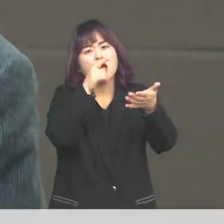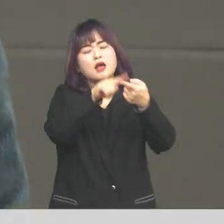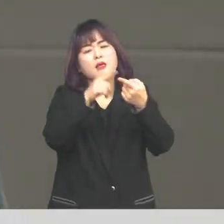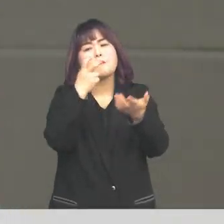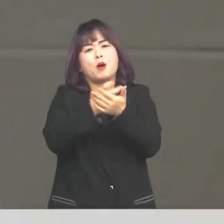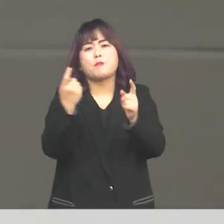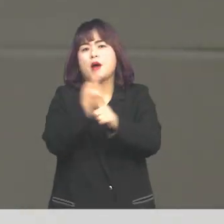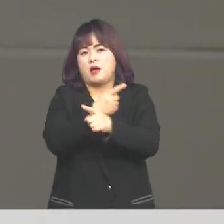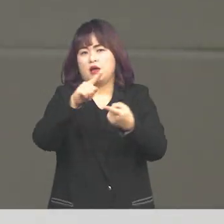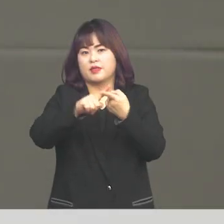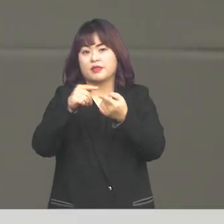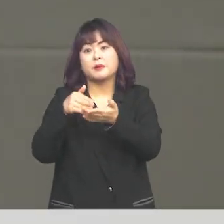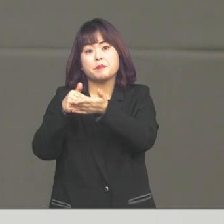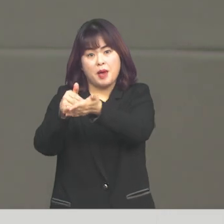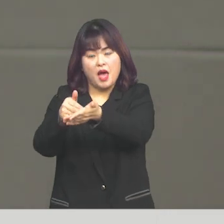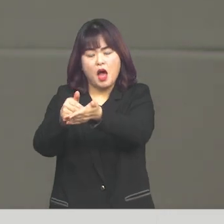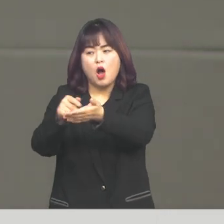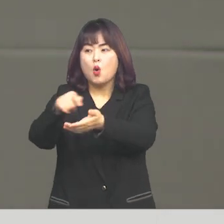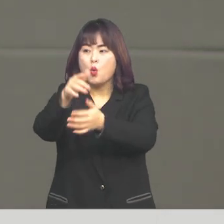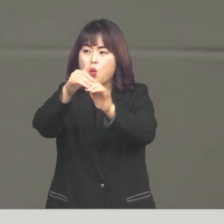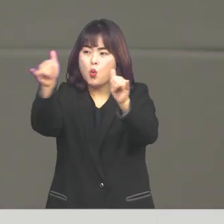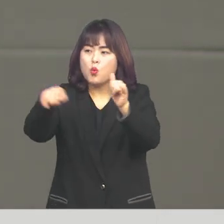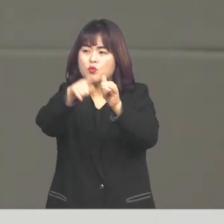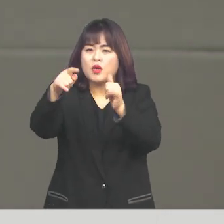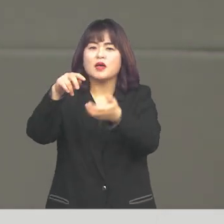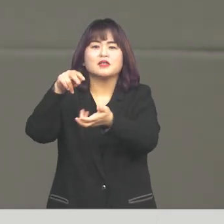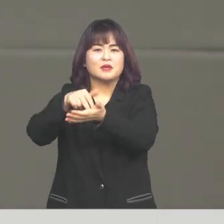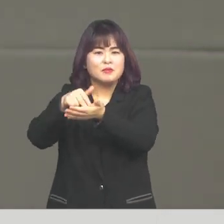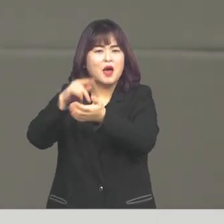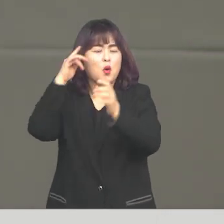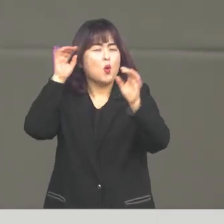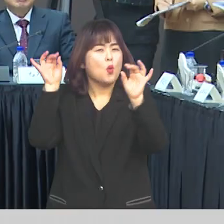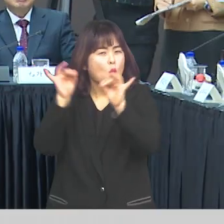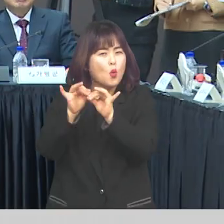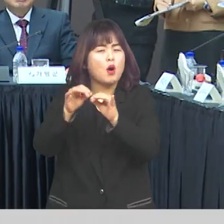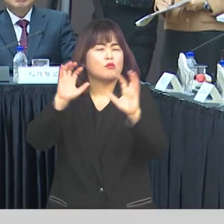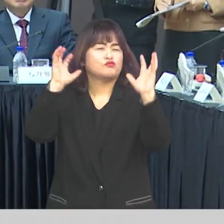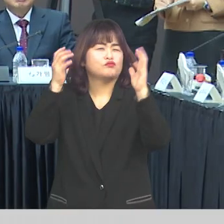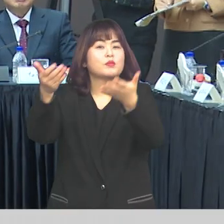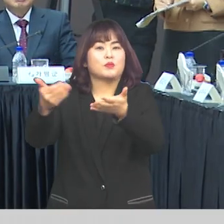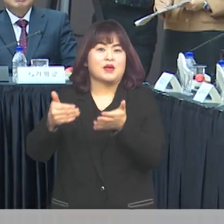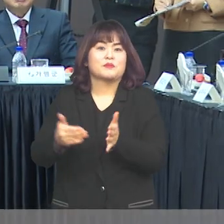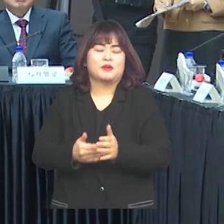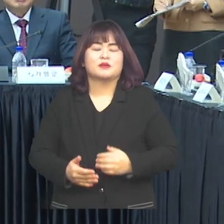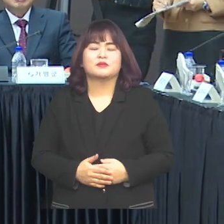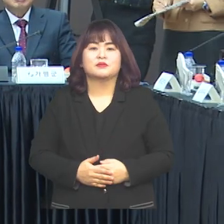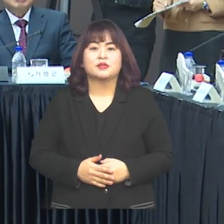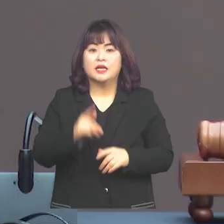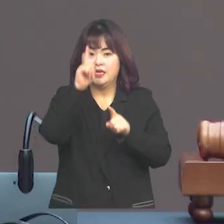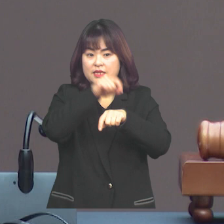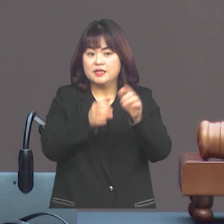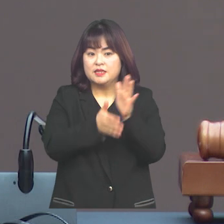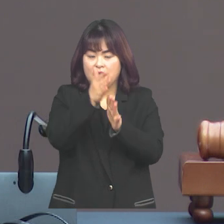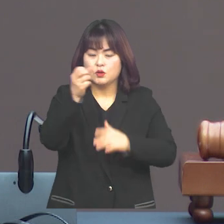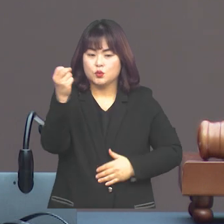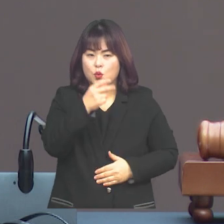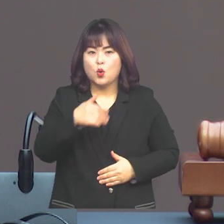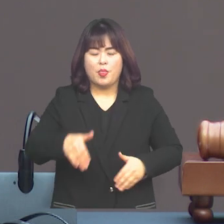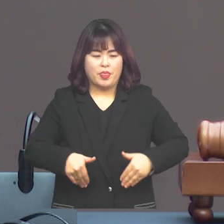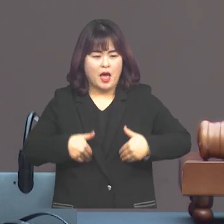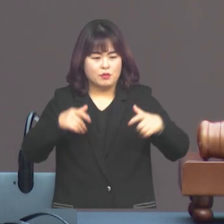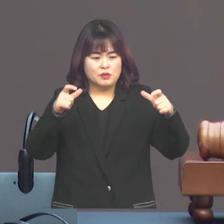있도록 법이 개정되어야 한다고 말해 참석한 단체장들로부터 공감과 지지를 받았습니다. 또 이 시장은